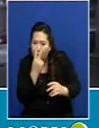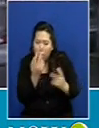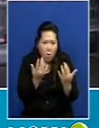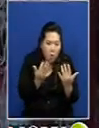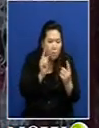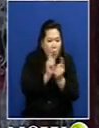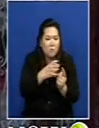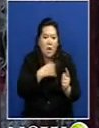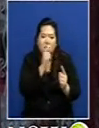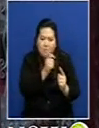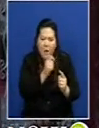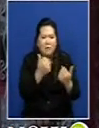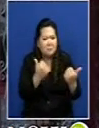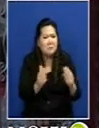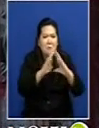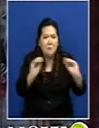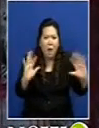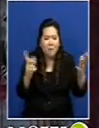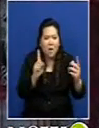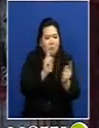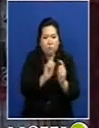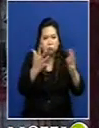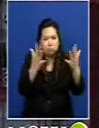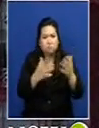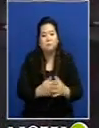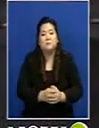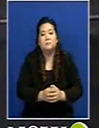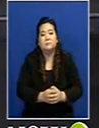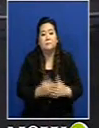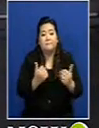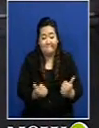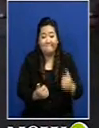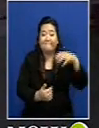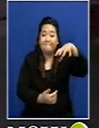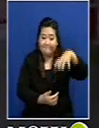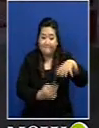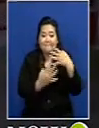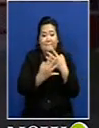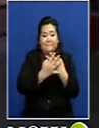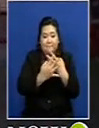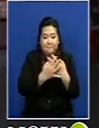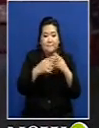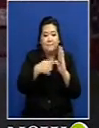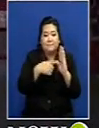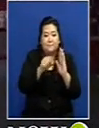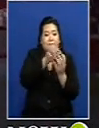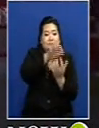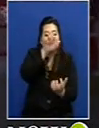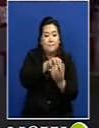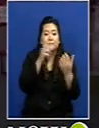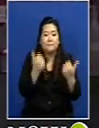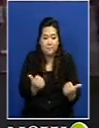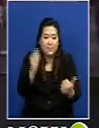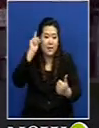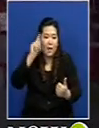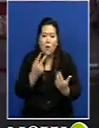ได้พบหน้าแล้วก็พูดคุยปรากฏว่าไม่เห็นแม้แต่เงาค่ะซึ่งบรรยากาศที่บริเวณหน้าเรือนจำกลางจังหวัดสมุทรปราการของวันนี้ค่ะผู้สึ